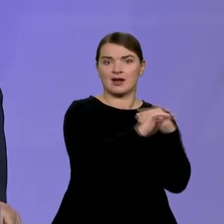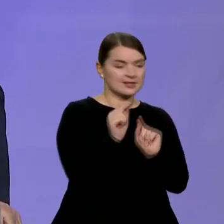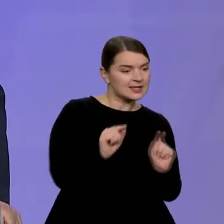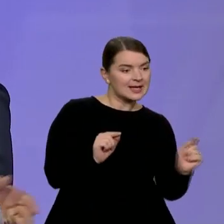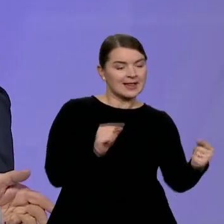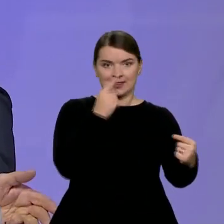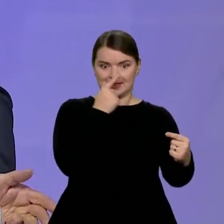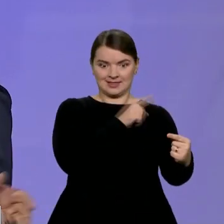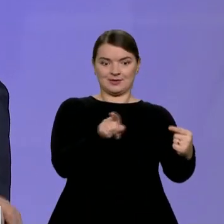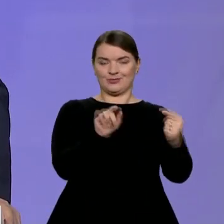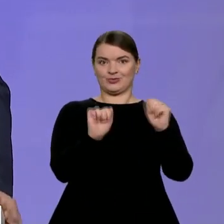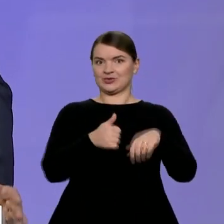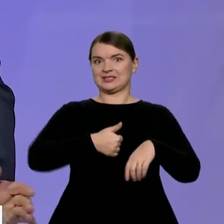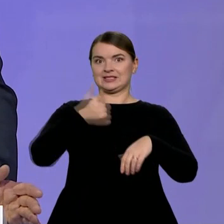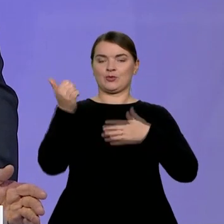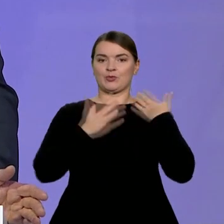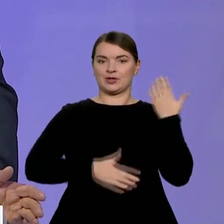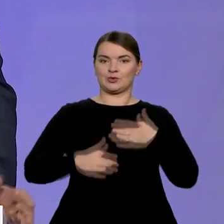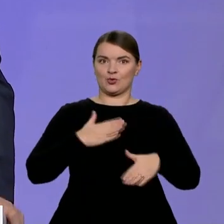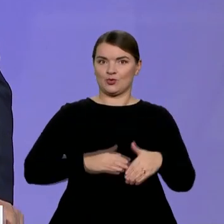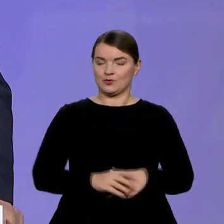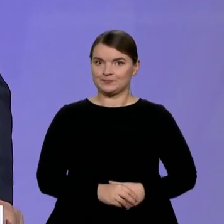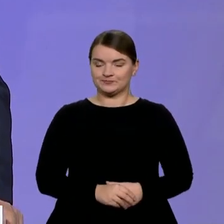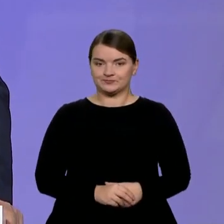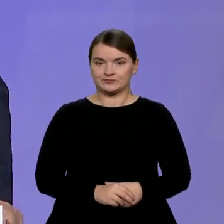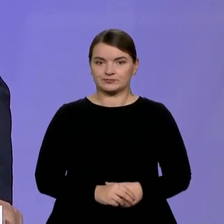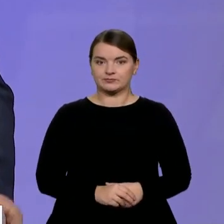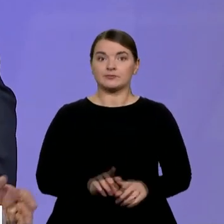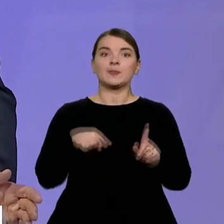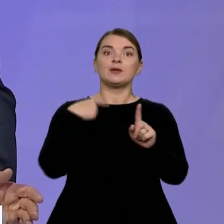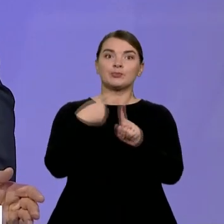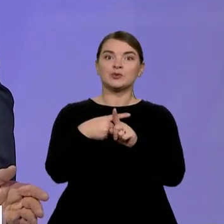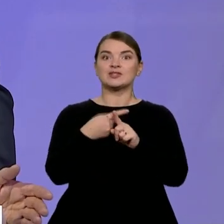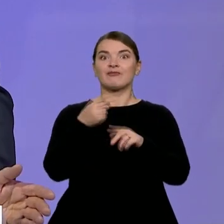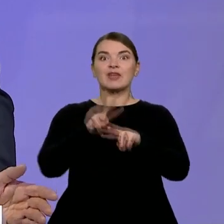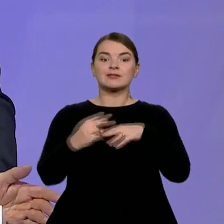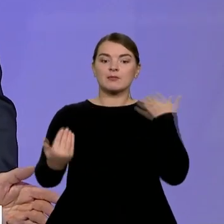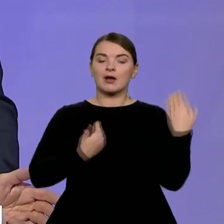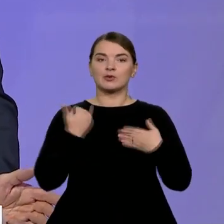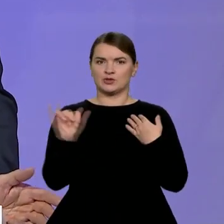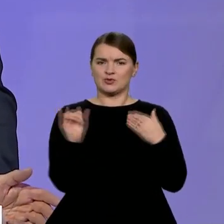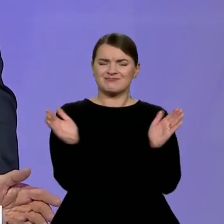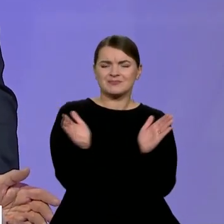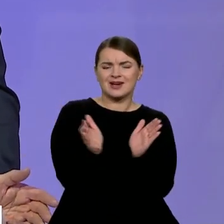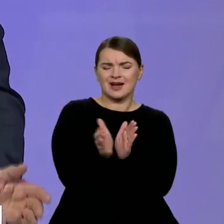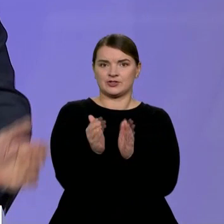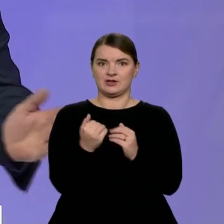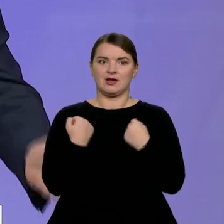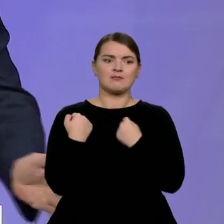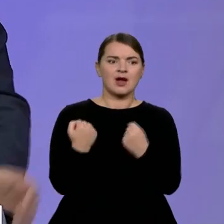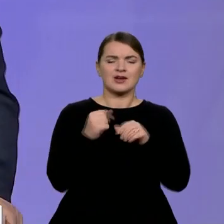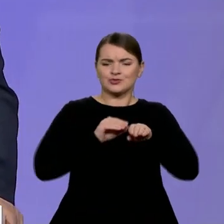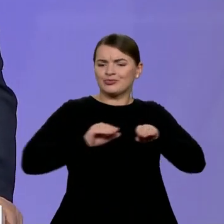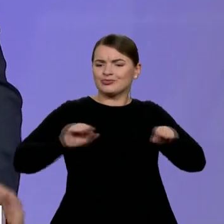prie ežero, kur jiems būtų daug arčiau. Ir aišku, tie patys paplūdimiai, jie yra per maži, privažiavus daugiau automobilių, nėra